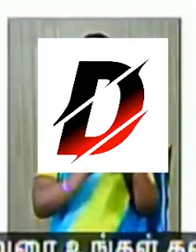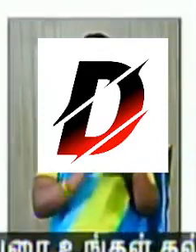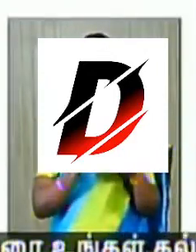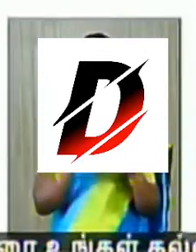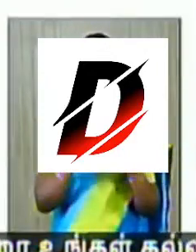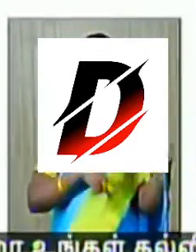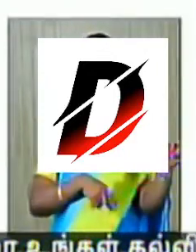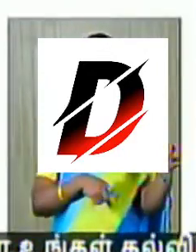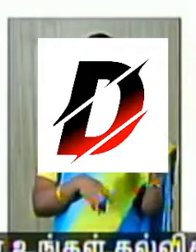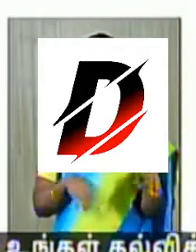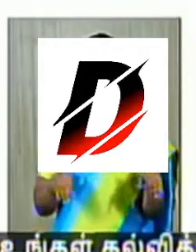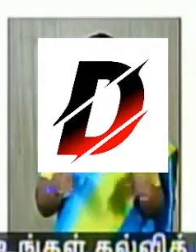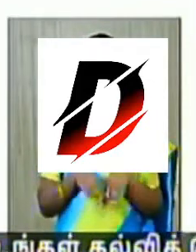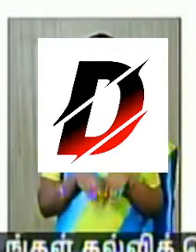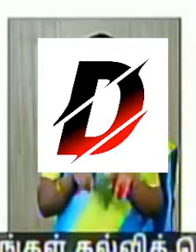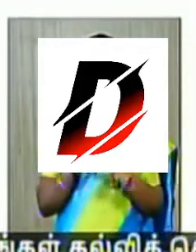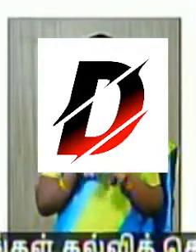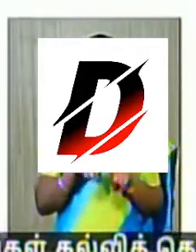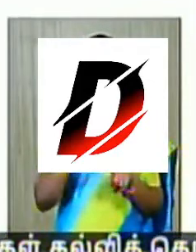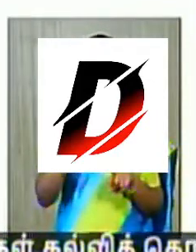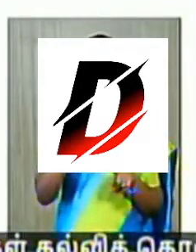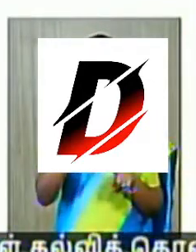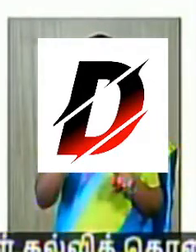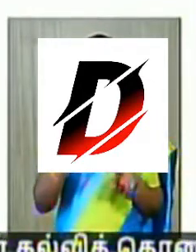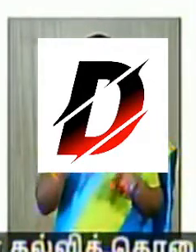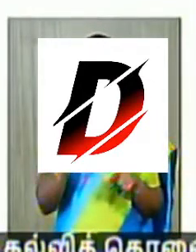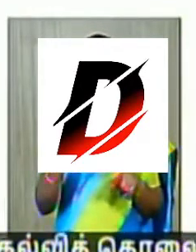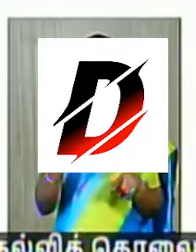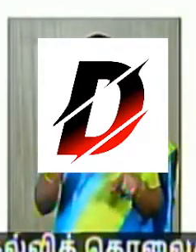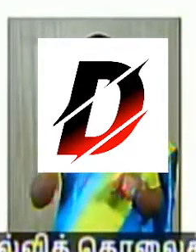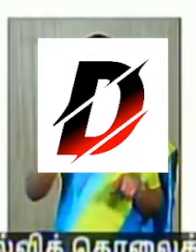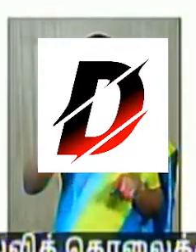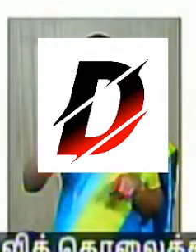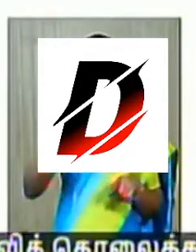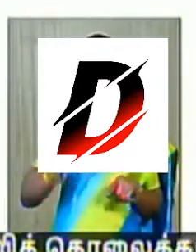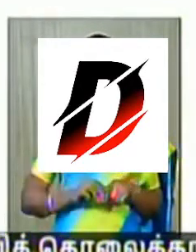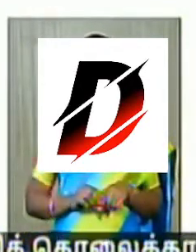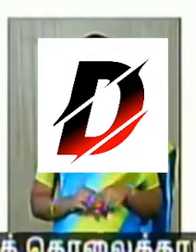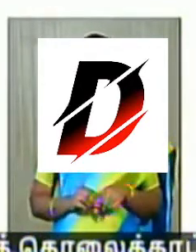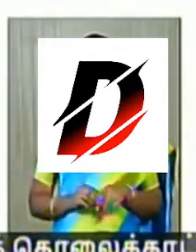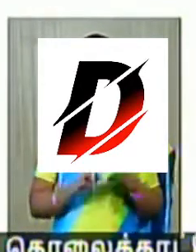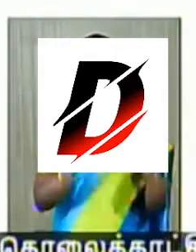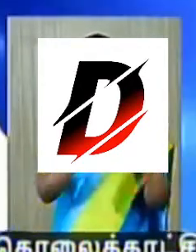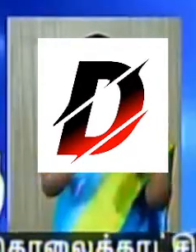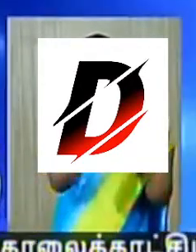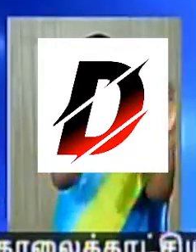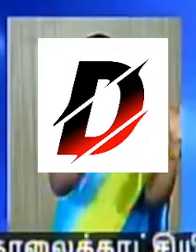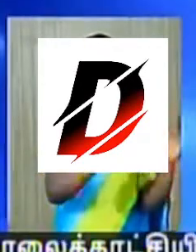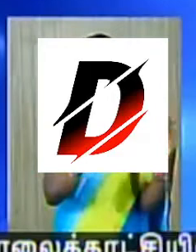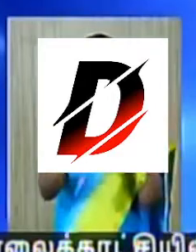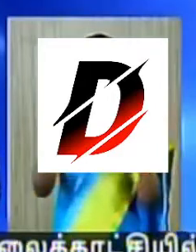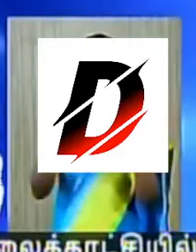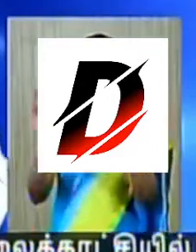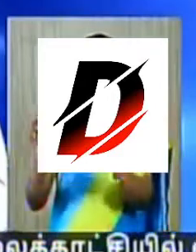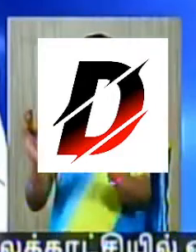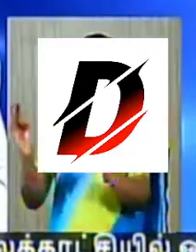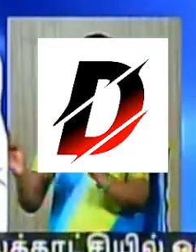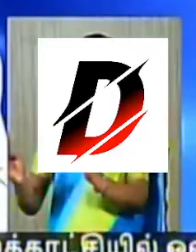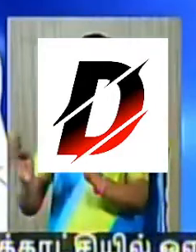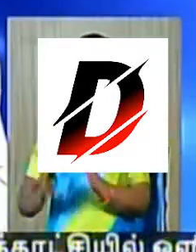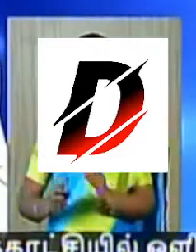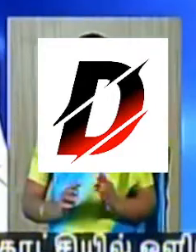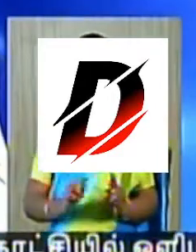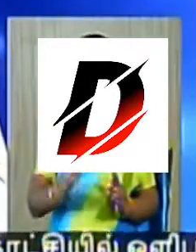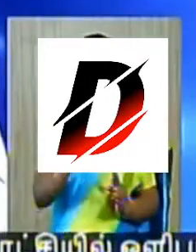ஒய் ஈக்குவல் டு எக்ஸ் ஸ்கொயர் மைனஸ் நைன். எழுதிருக்கோமா வரைபடத்தில் பாருங்கள். அப்புறம் புள்ளிகளை குறித்து அந்த புள்ளிகளை